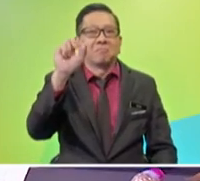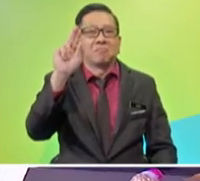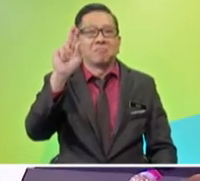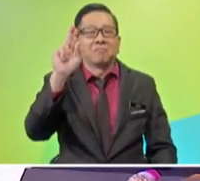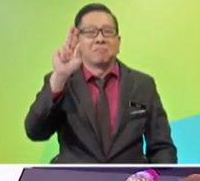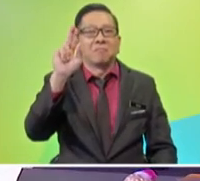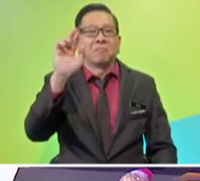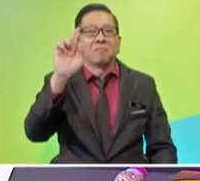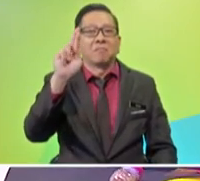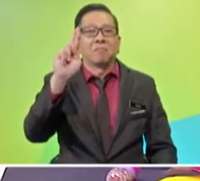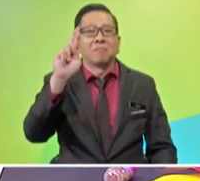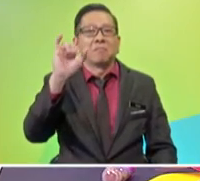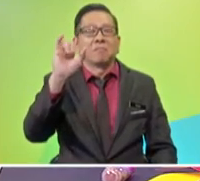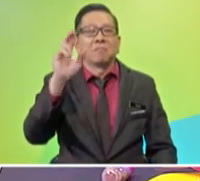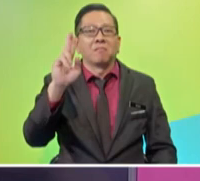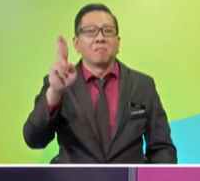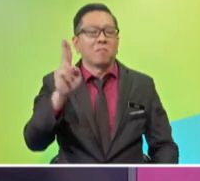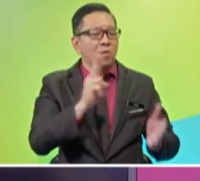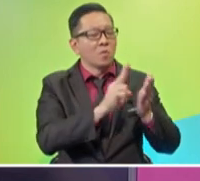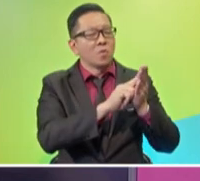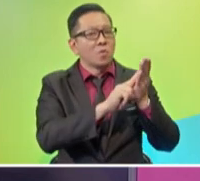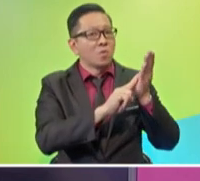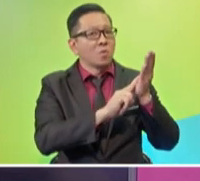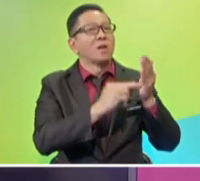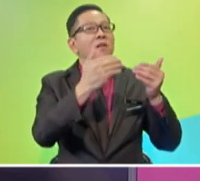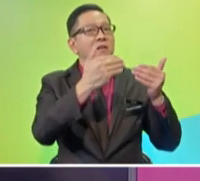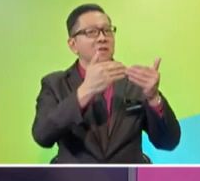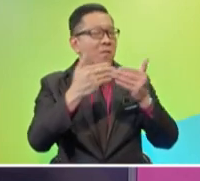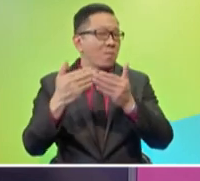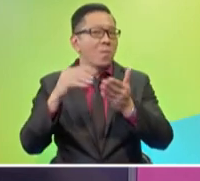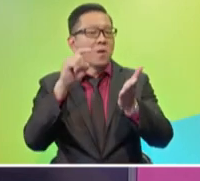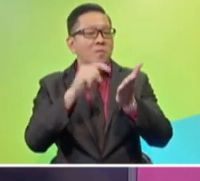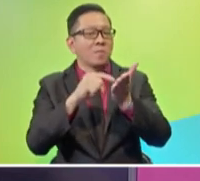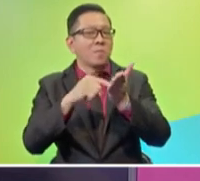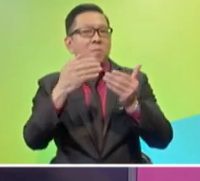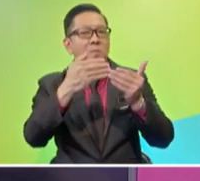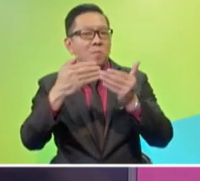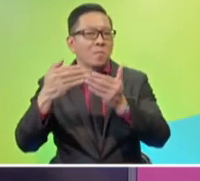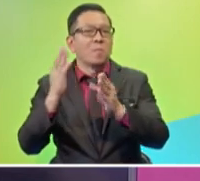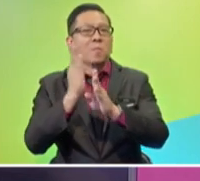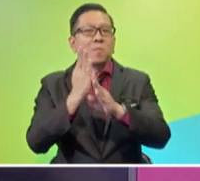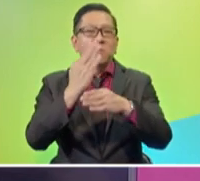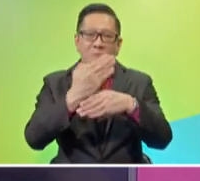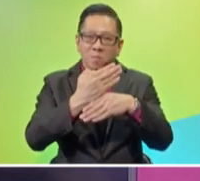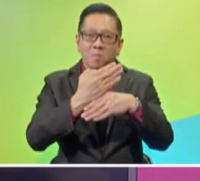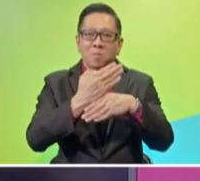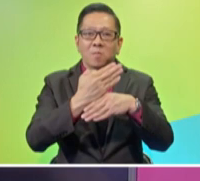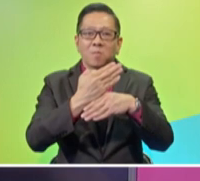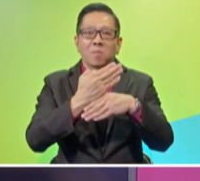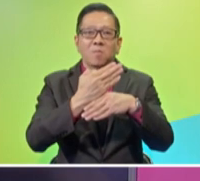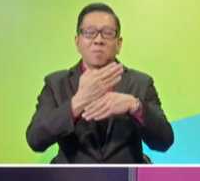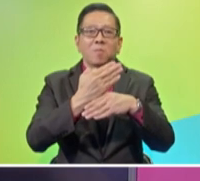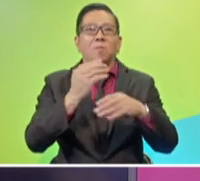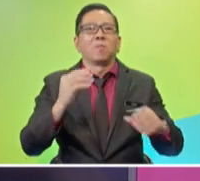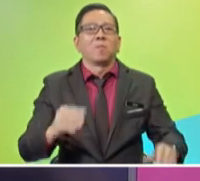cikgu, apa yang dimaksudkan dengan surih tu, cikgu? Surih ini ialah kita menyambungkan titik-titik itu untuk membentuk bentuk yang dia telah